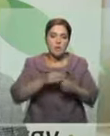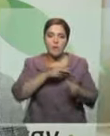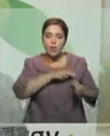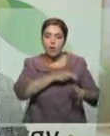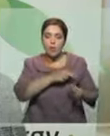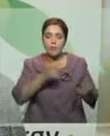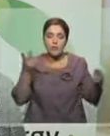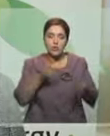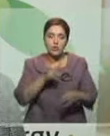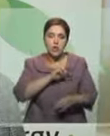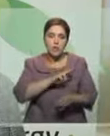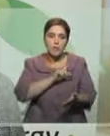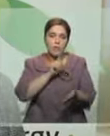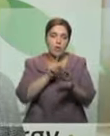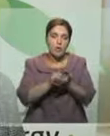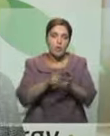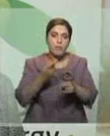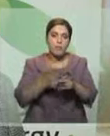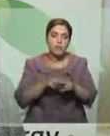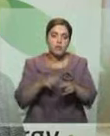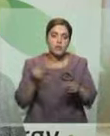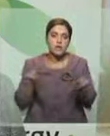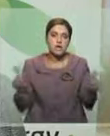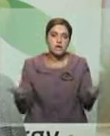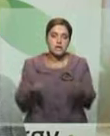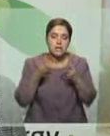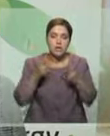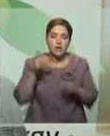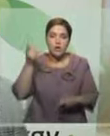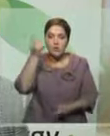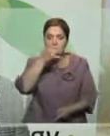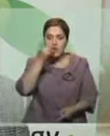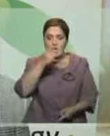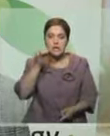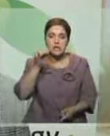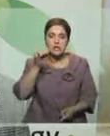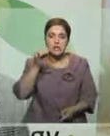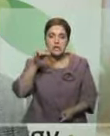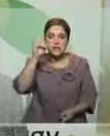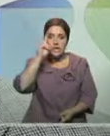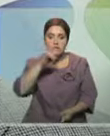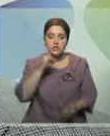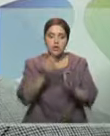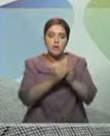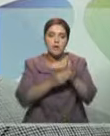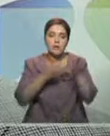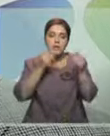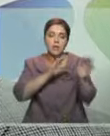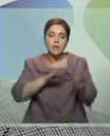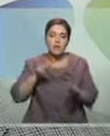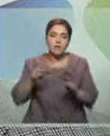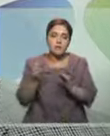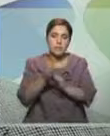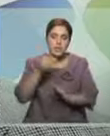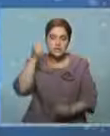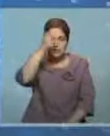развития тысячелетия способствовали прогрессу и развитию наших стран. А теперь мы работаем над повесткой дня после 2015